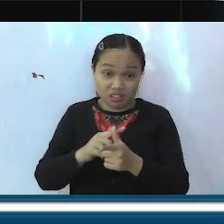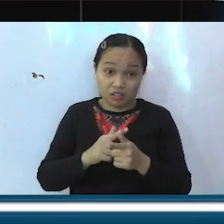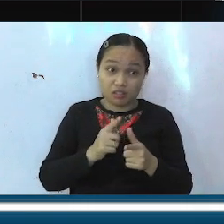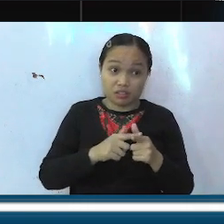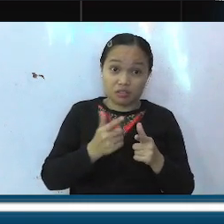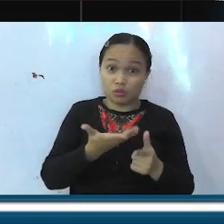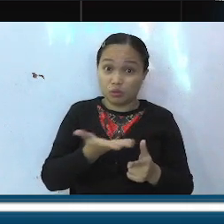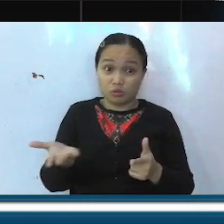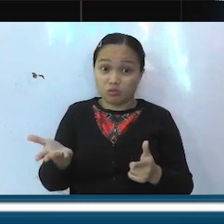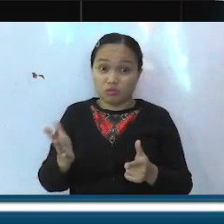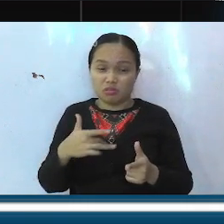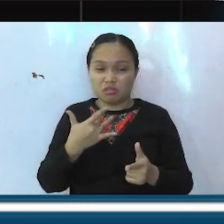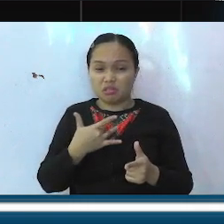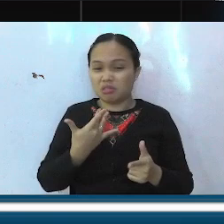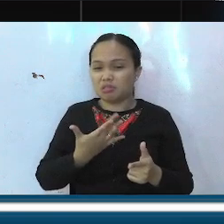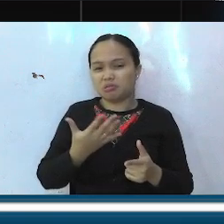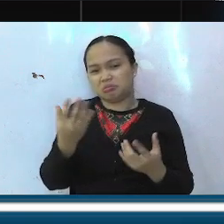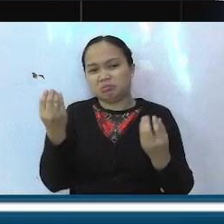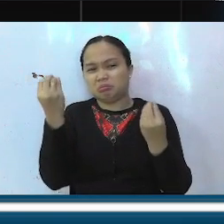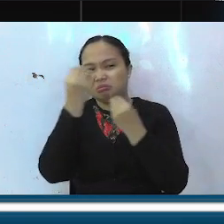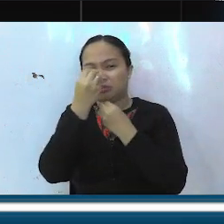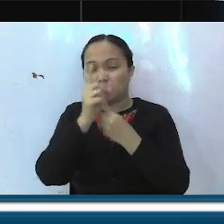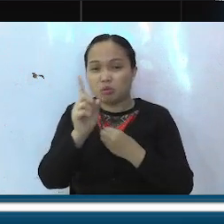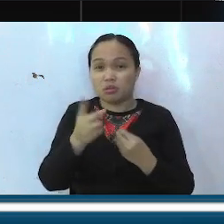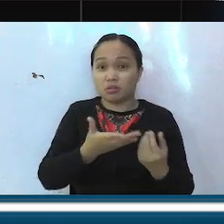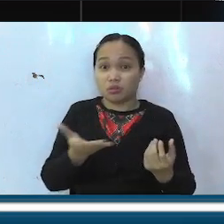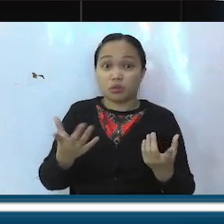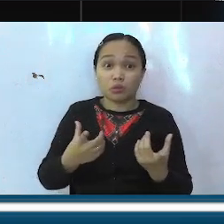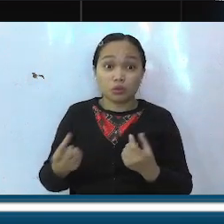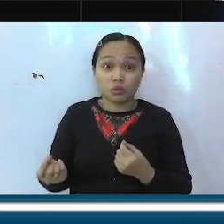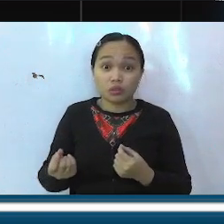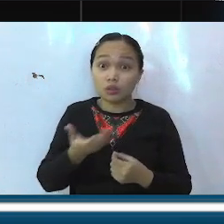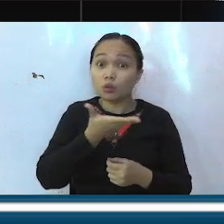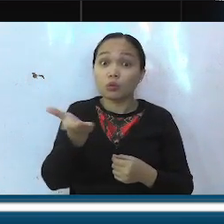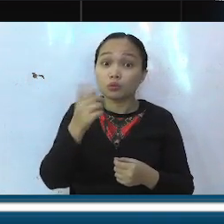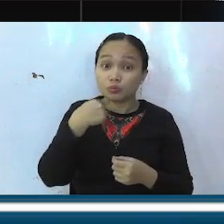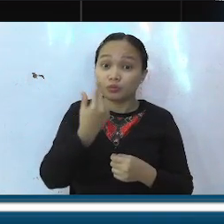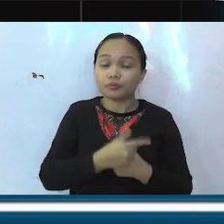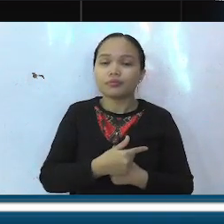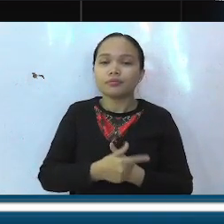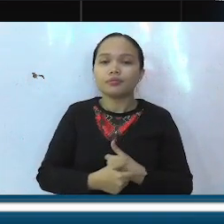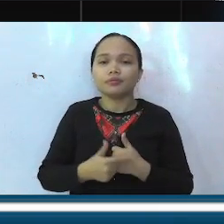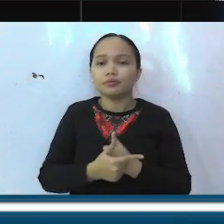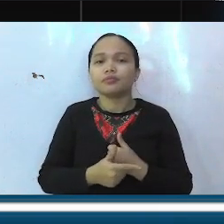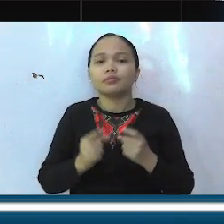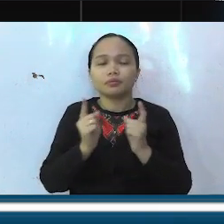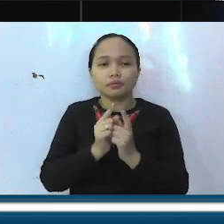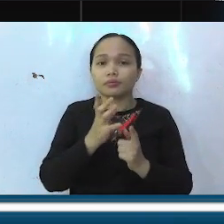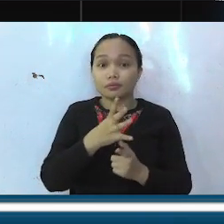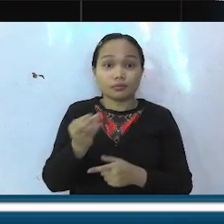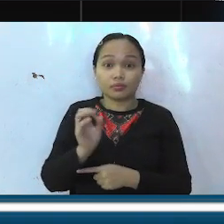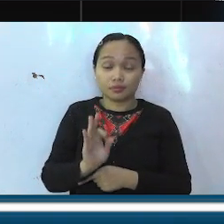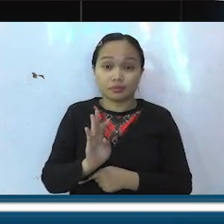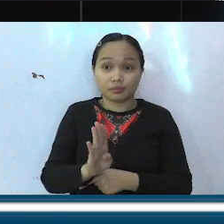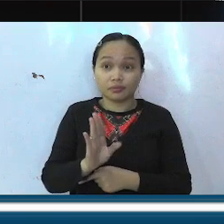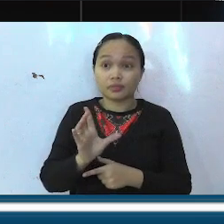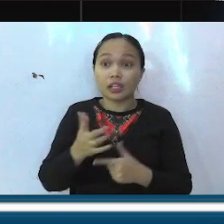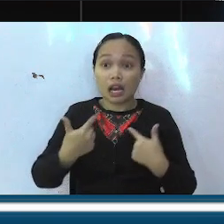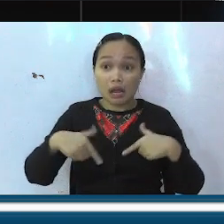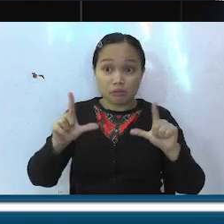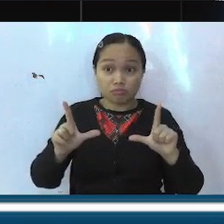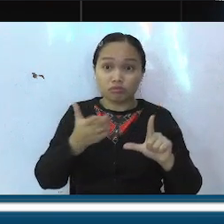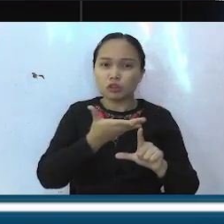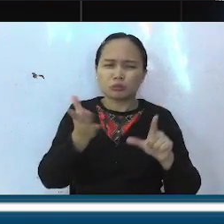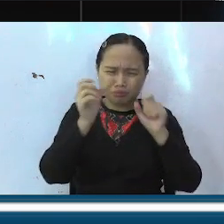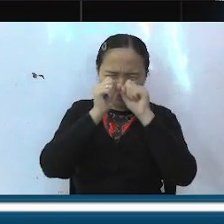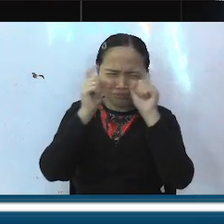kayo dito spiritually. Gisingin nyo sarili nyo ngayon, young people. Kayong mga nasa Google Meet, kayong mga nasa Facebook Live, you wake yourselves up.